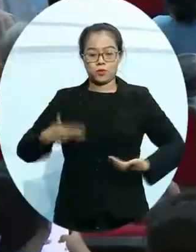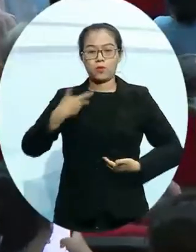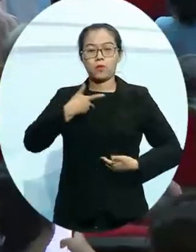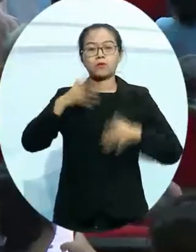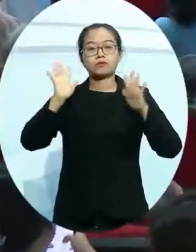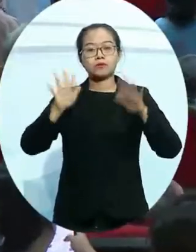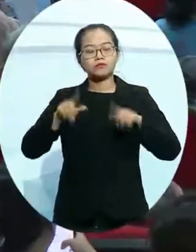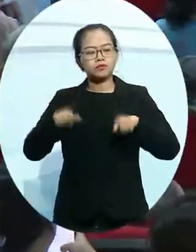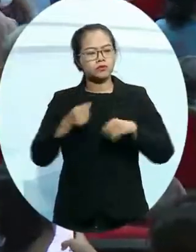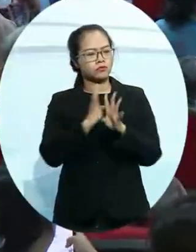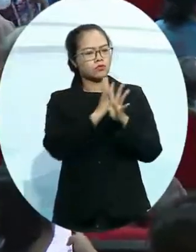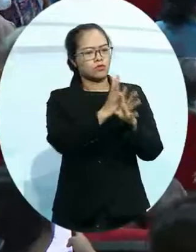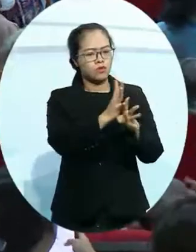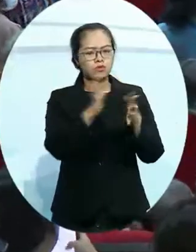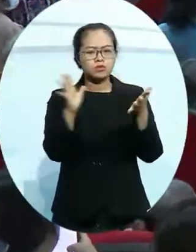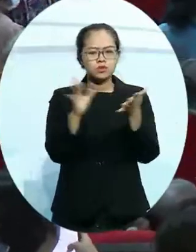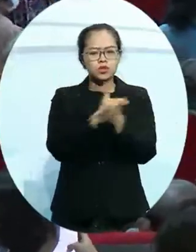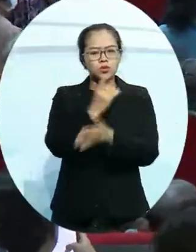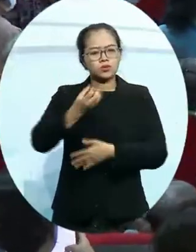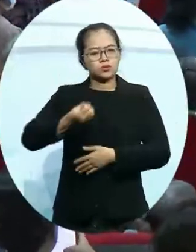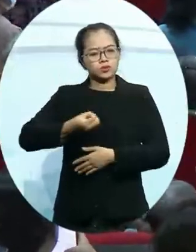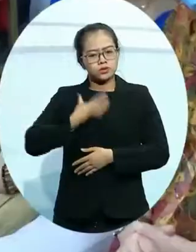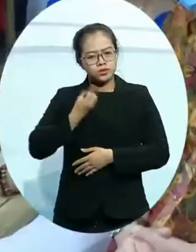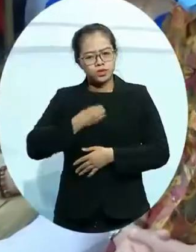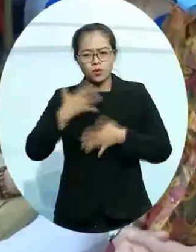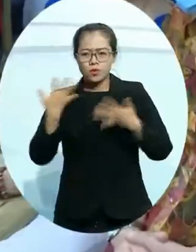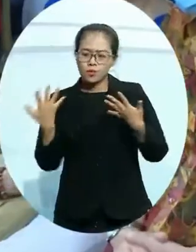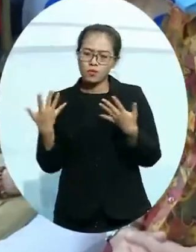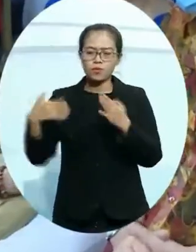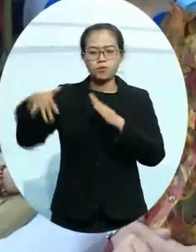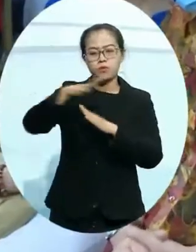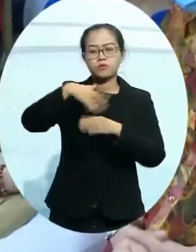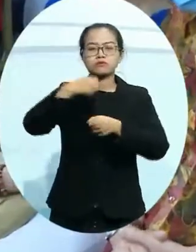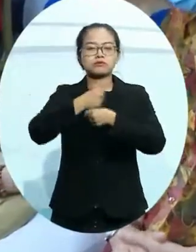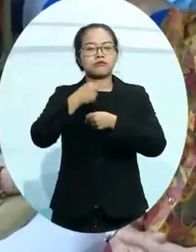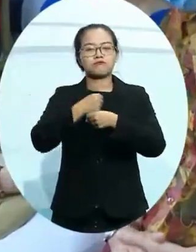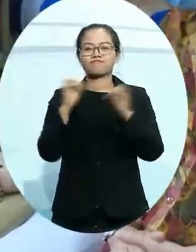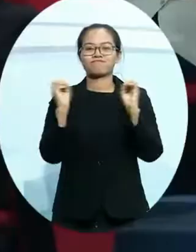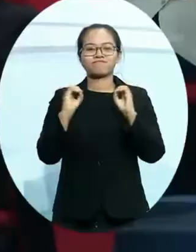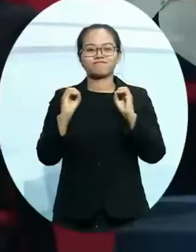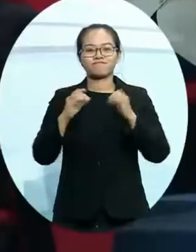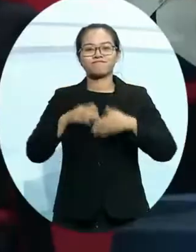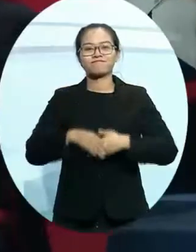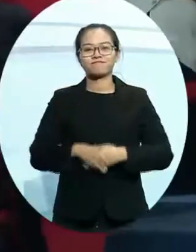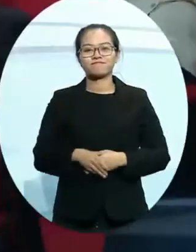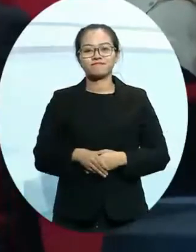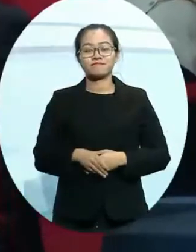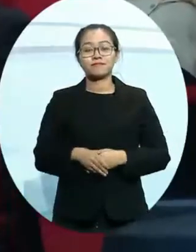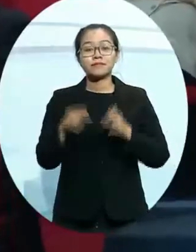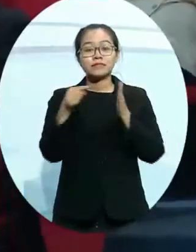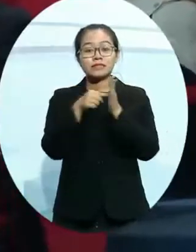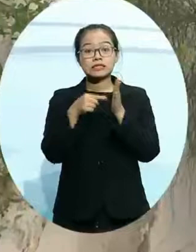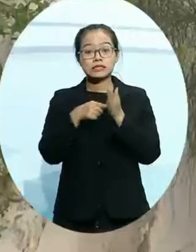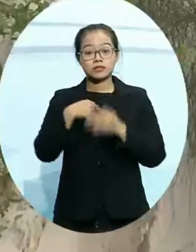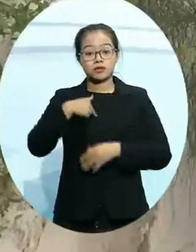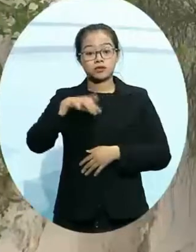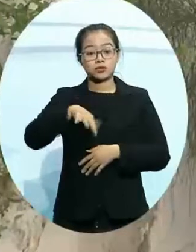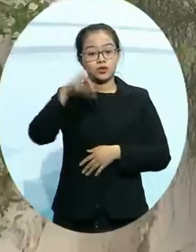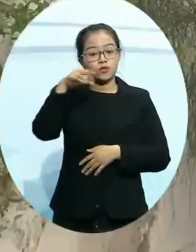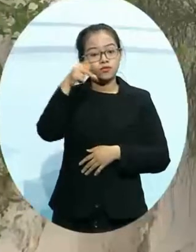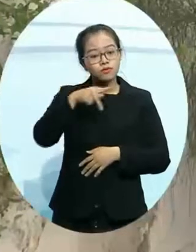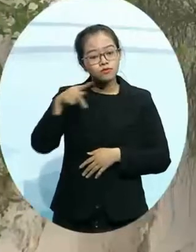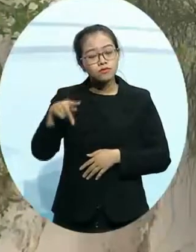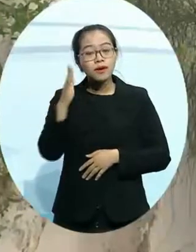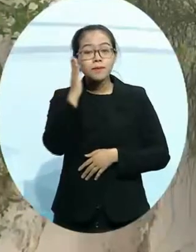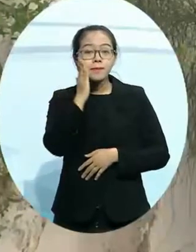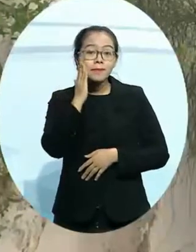không phụ thuộc quá nhiều vào những yếu tố tác động từ bên ngoài như điều kiện sống, môi trường làm việc. Khi mà chúng ta lựa chọn một cái phương pháp làm đẹp